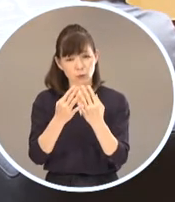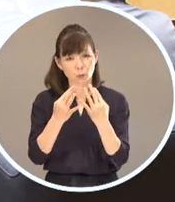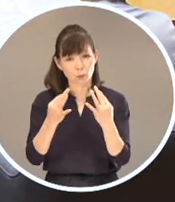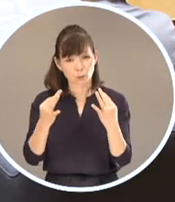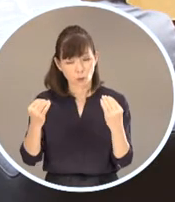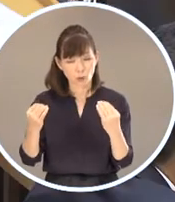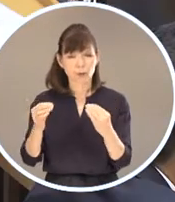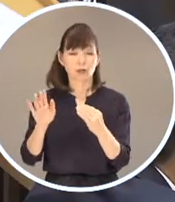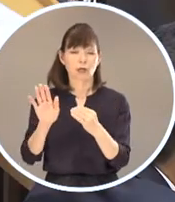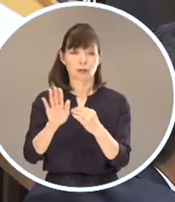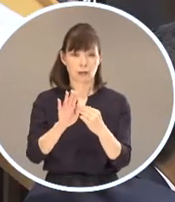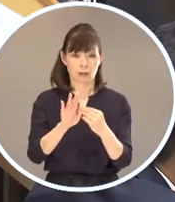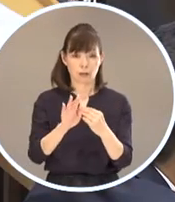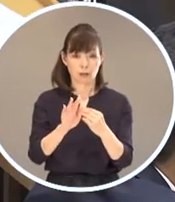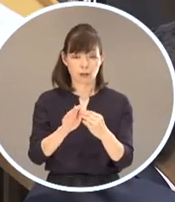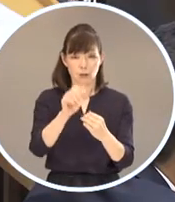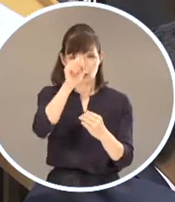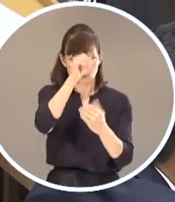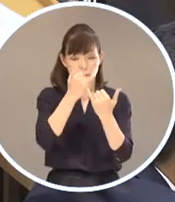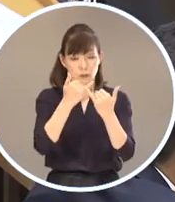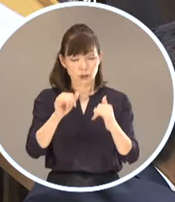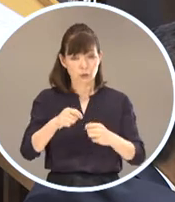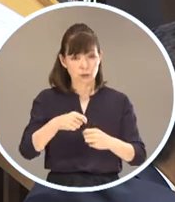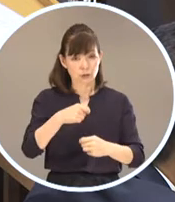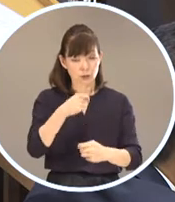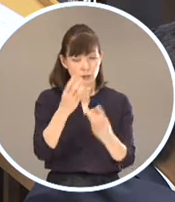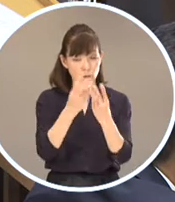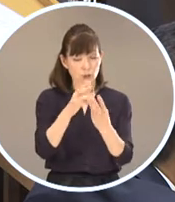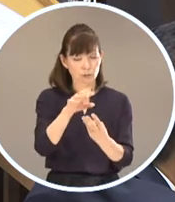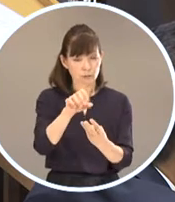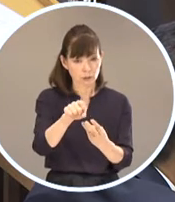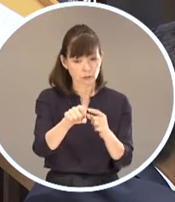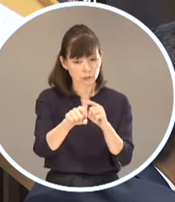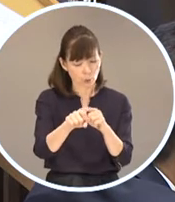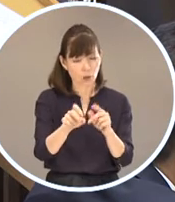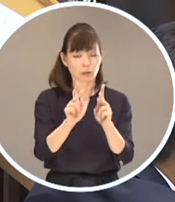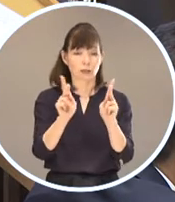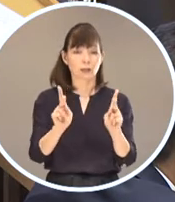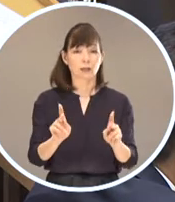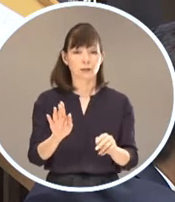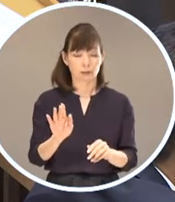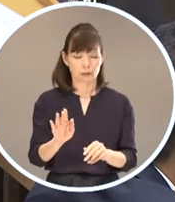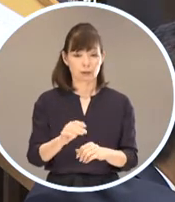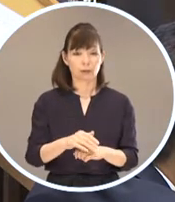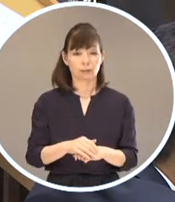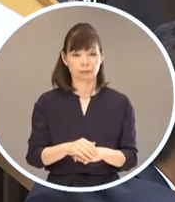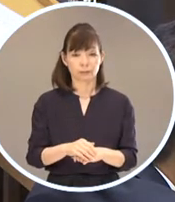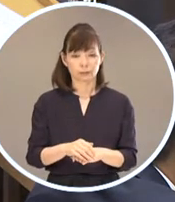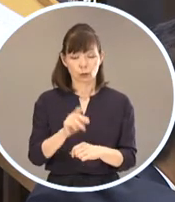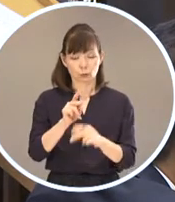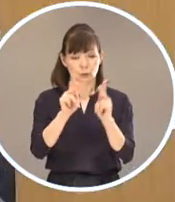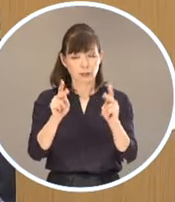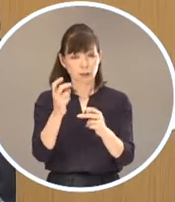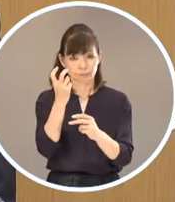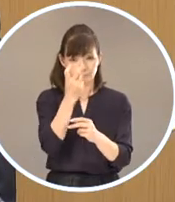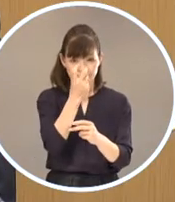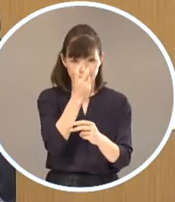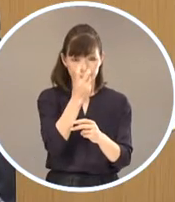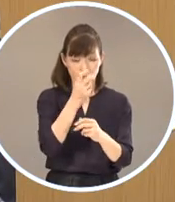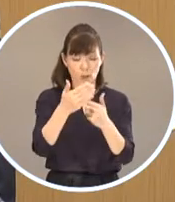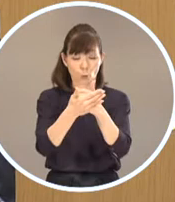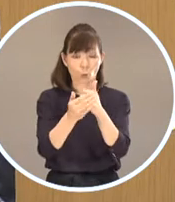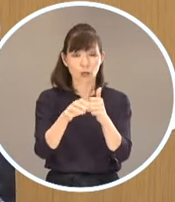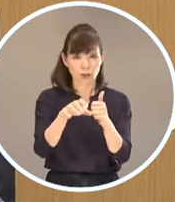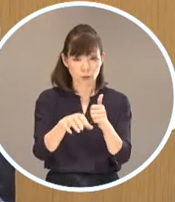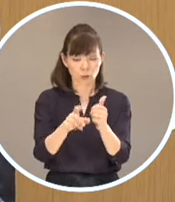する時期があったほか、療養者数の正確な把握に課題があったと考えております。運用面の課題を検証し、各保健所にお